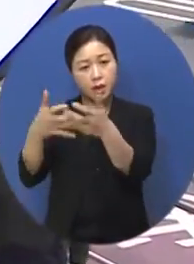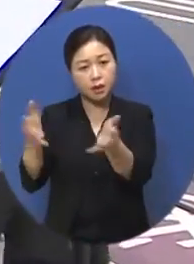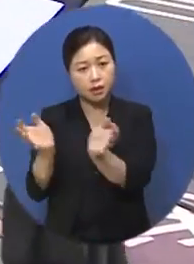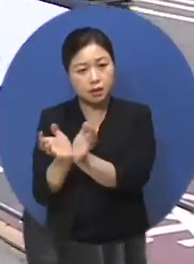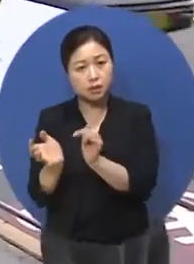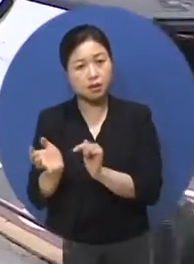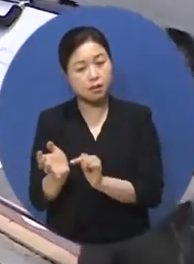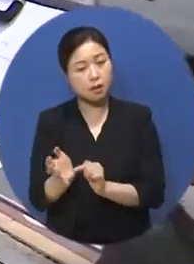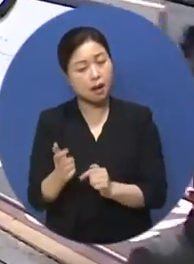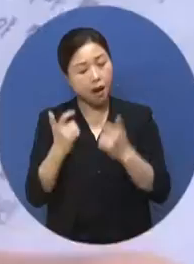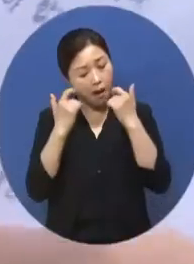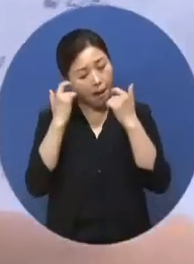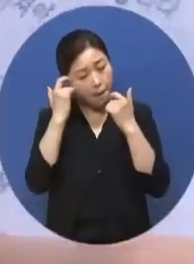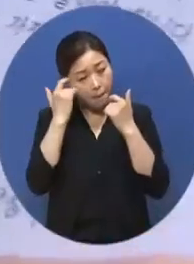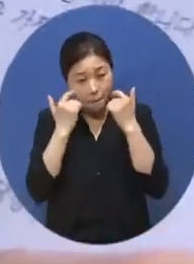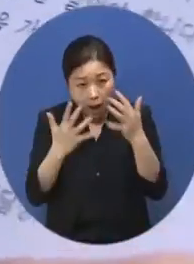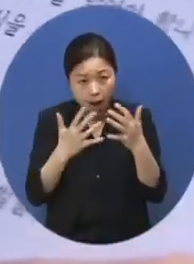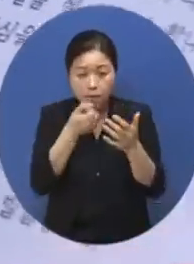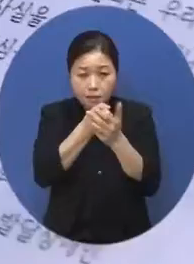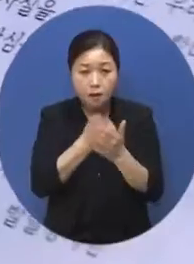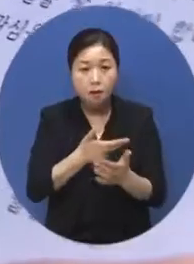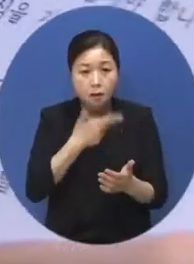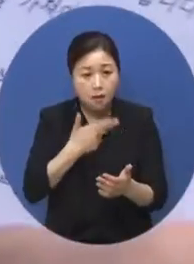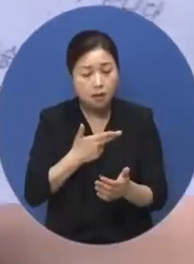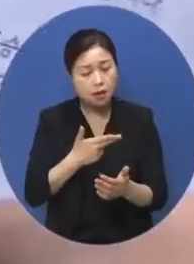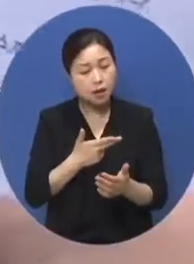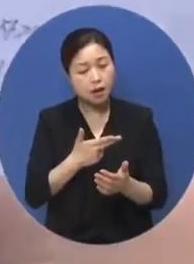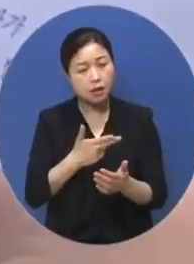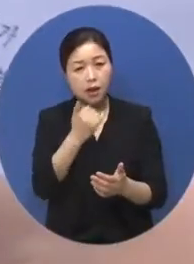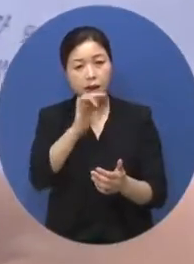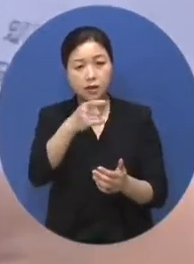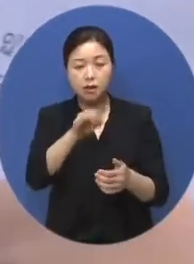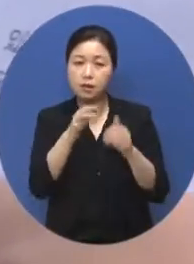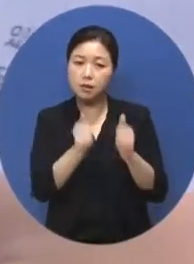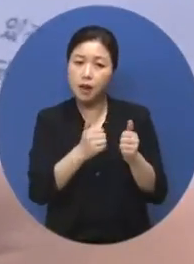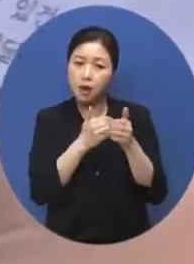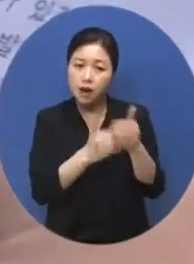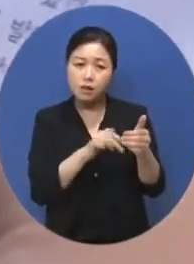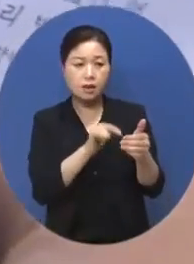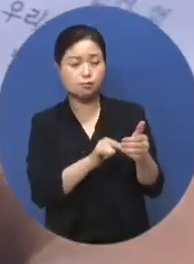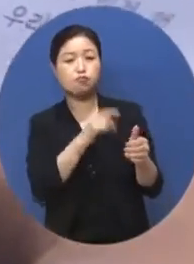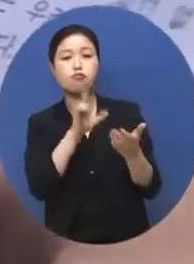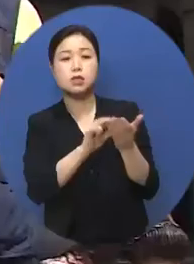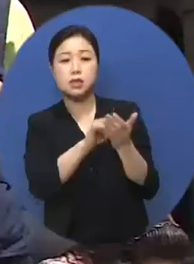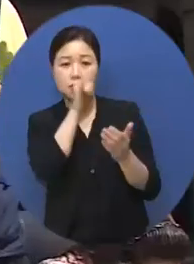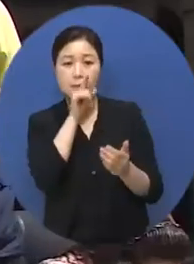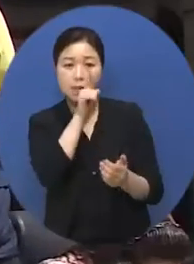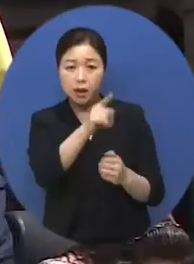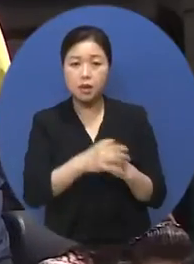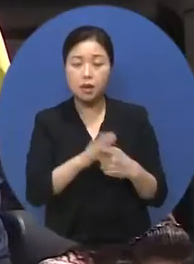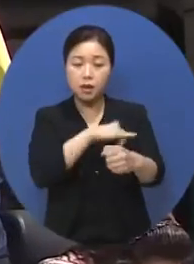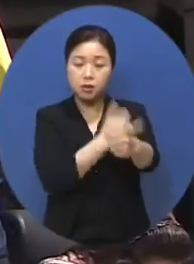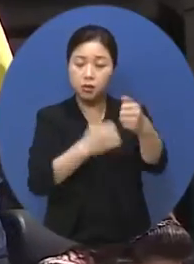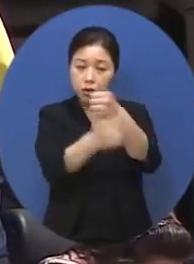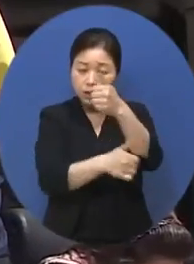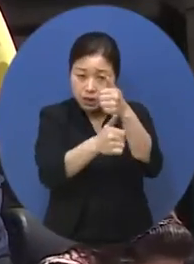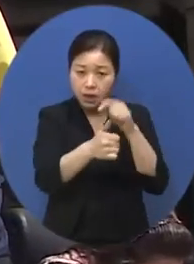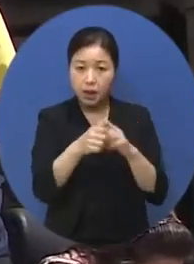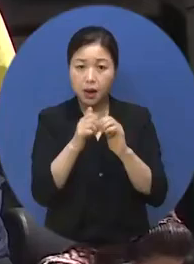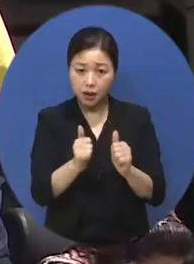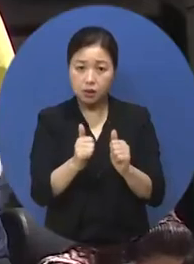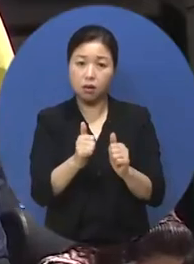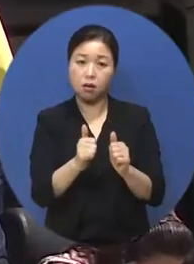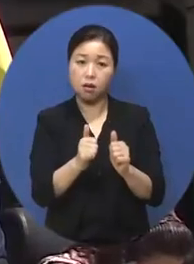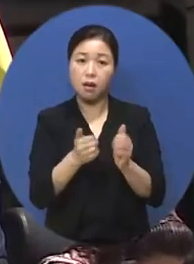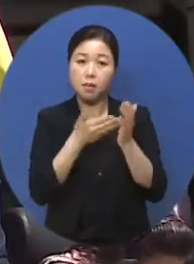지지부진한 인권위의 행정심판 과정을 비판했습니다. 인권위의 행정심판을 청구할 경우 3개월 이내에 결정